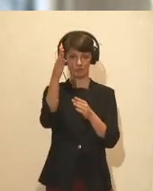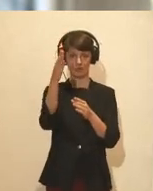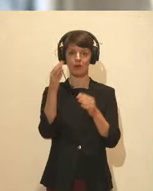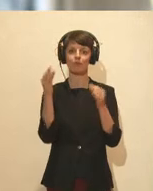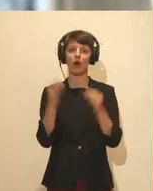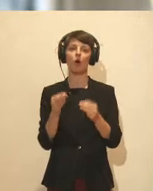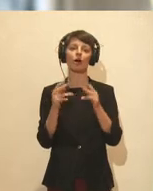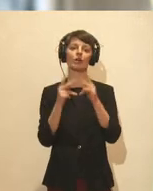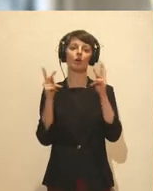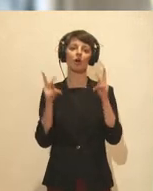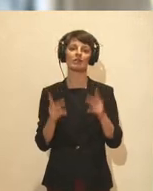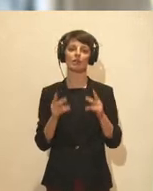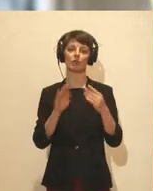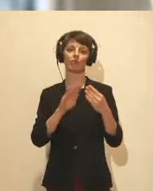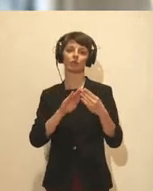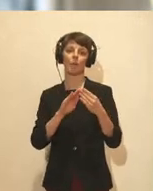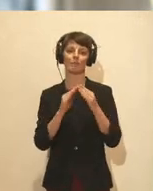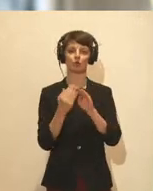unity